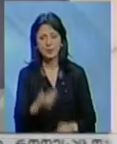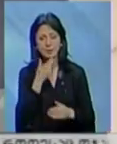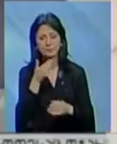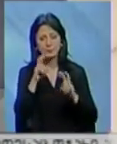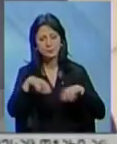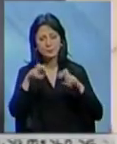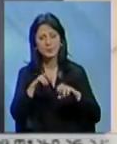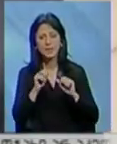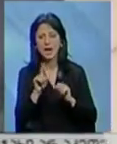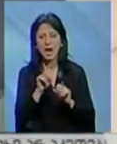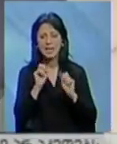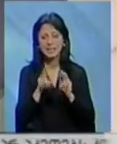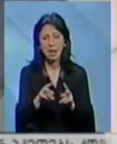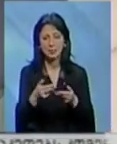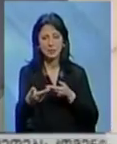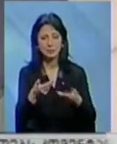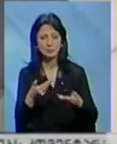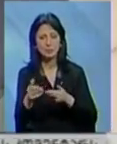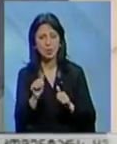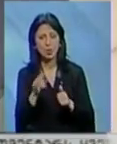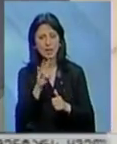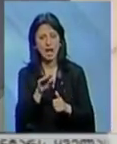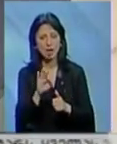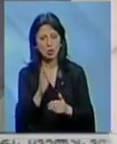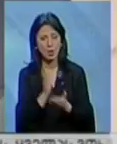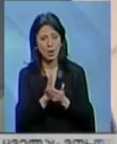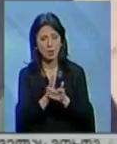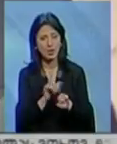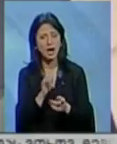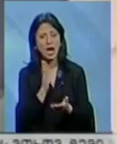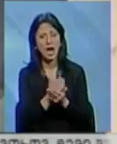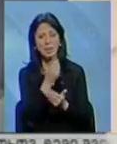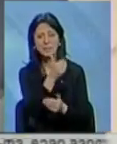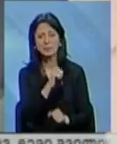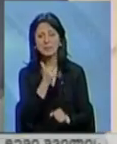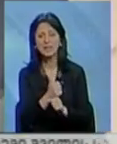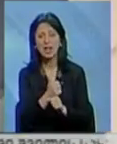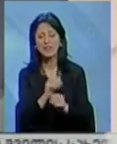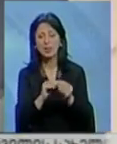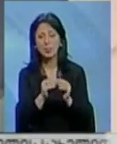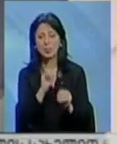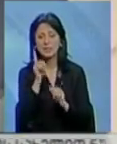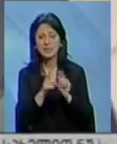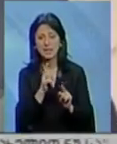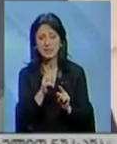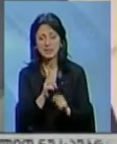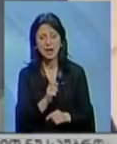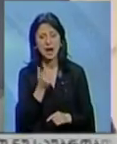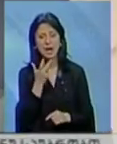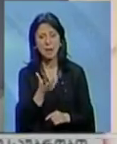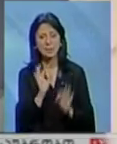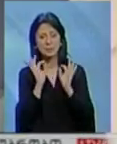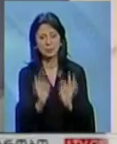მიმოგვეხილა თუ რა საფრთხეების წინაშე დგას ნატო, რა არის მისი მთავარი გამოწვევები წელს და